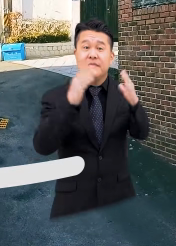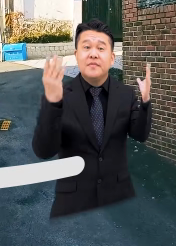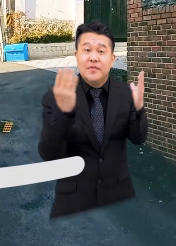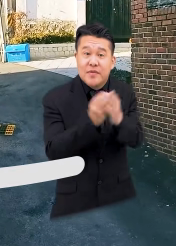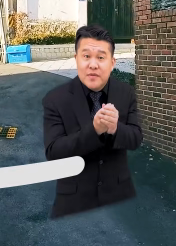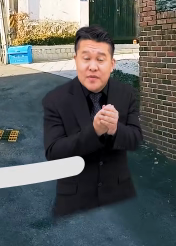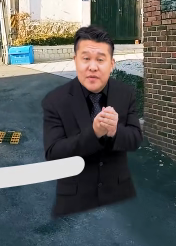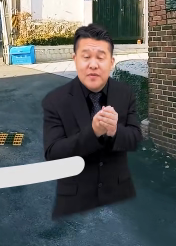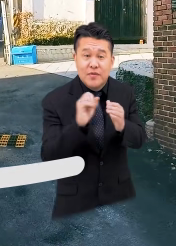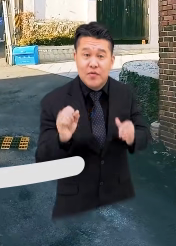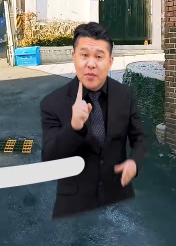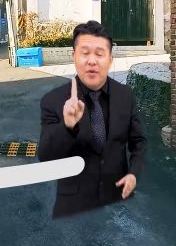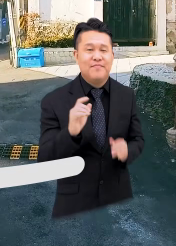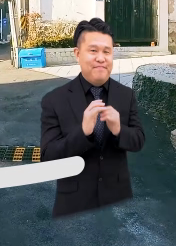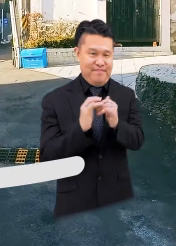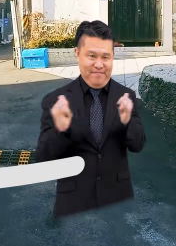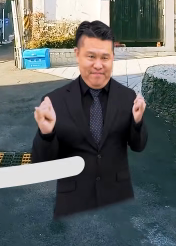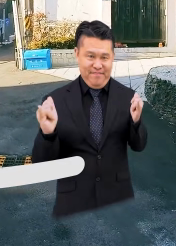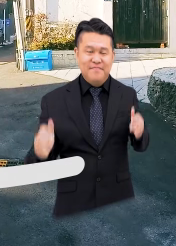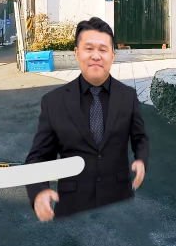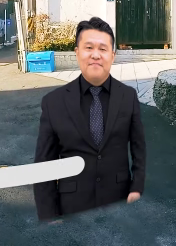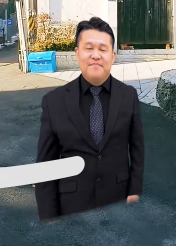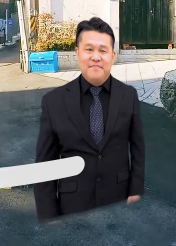집을 완성하는 건 사람이다.